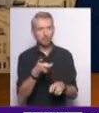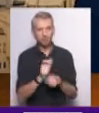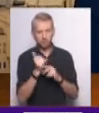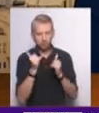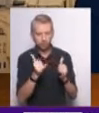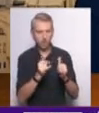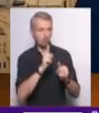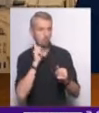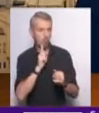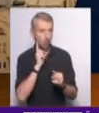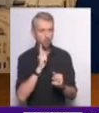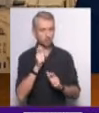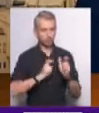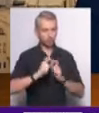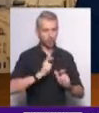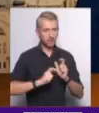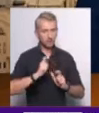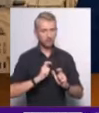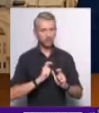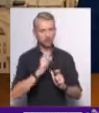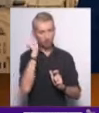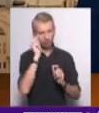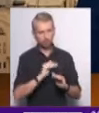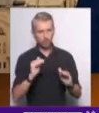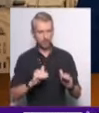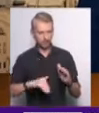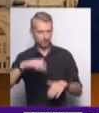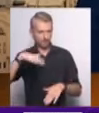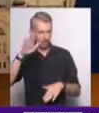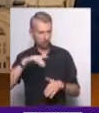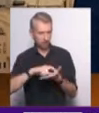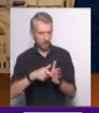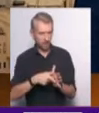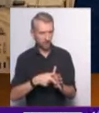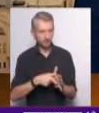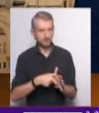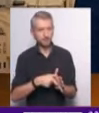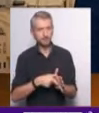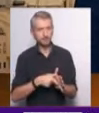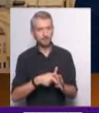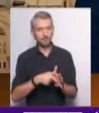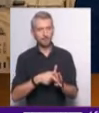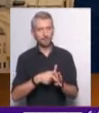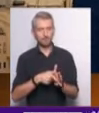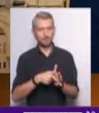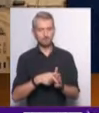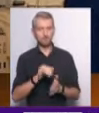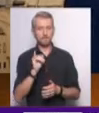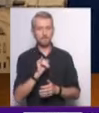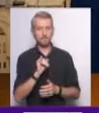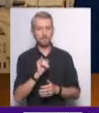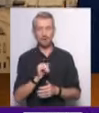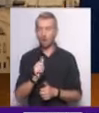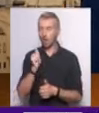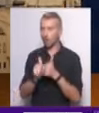для студентів, для школярів останніх класів, скажімо так, старших класів. Тобто кожен може зараз